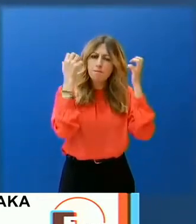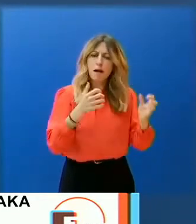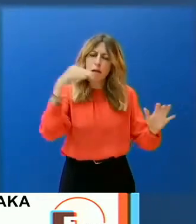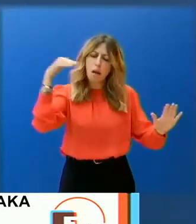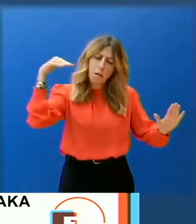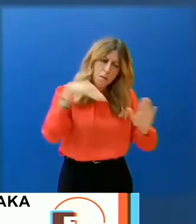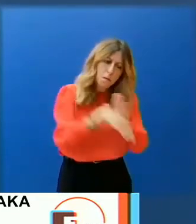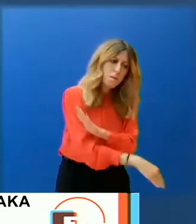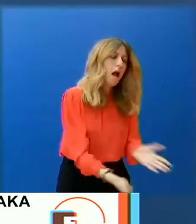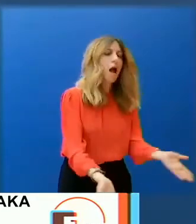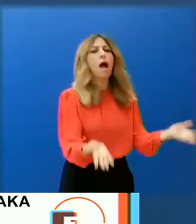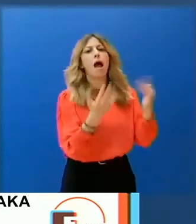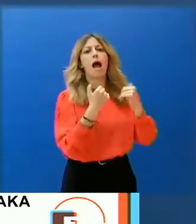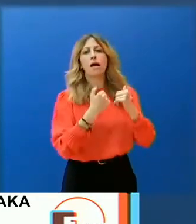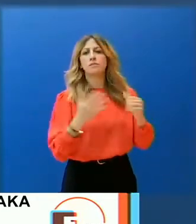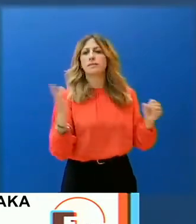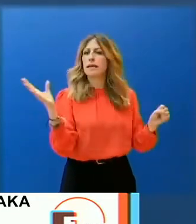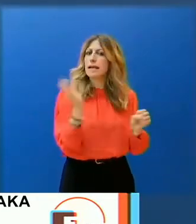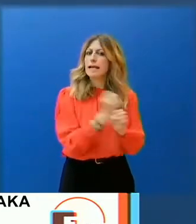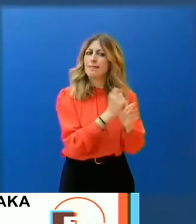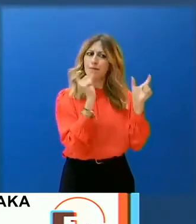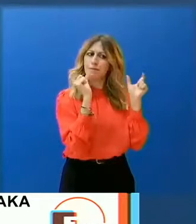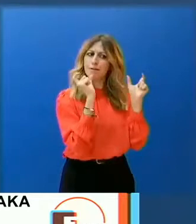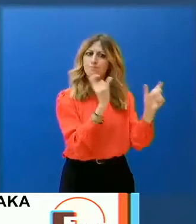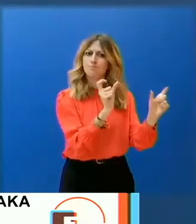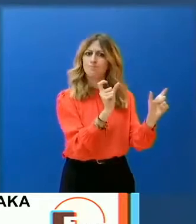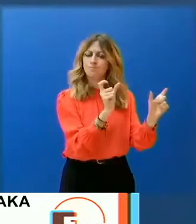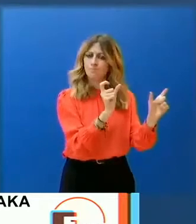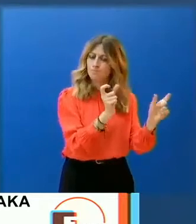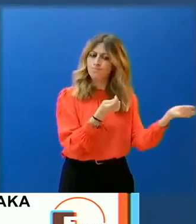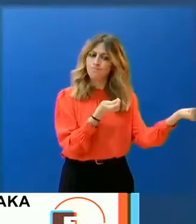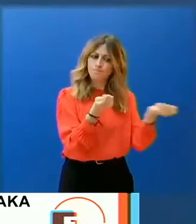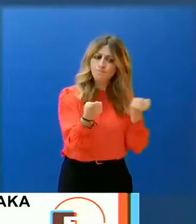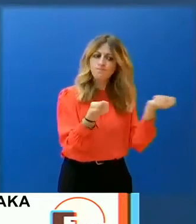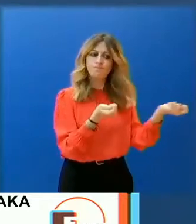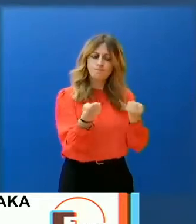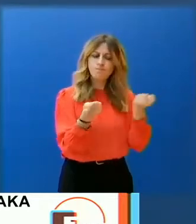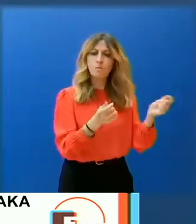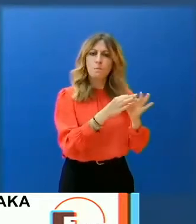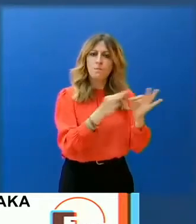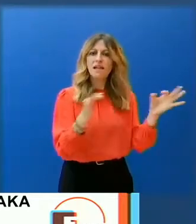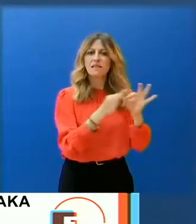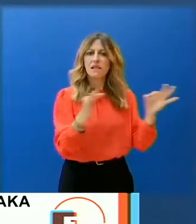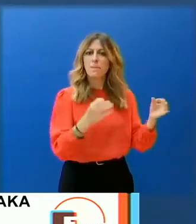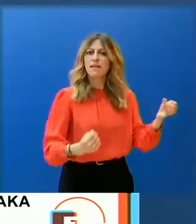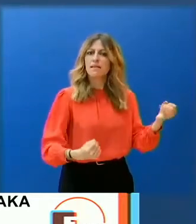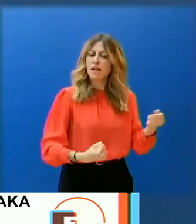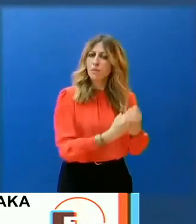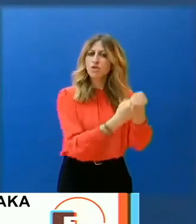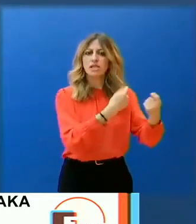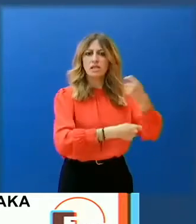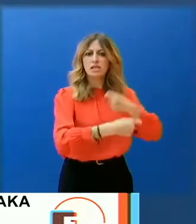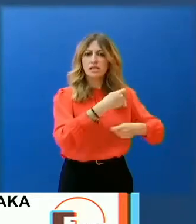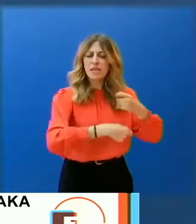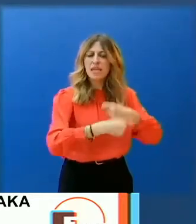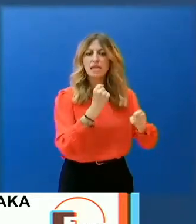η ισχυρή τόνωση της οικονομίας από το σχέδιο ανάκαμψης και ανθεκτικότητας και την προώθηση των έργων που προβλέπονται σε